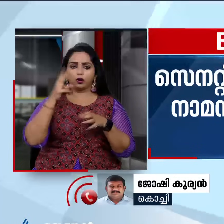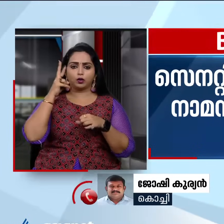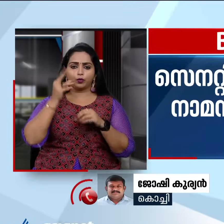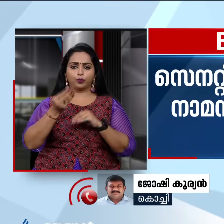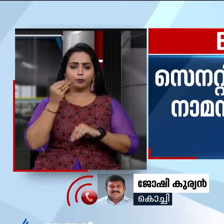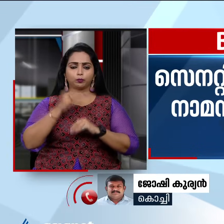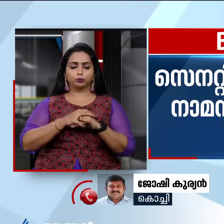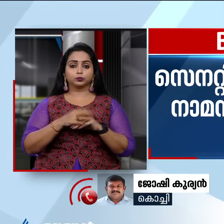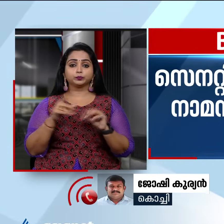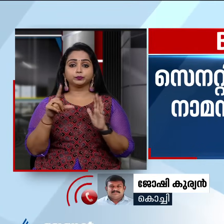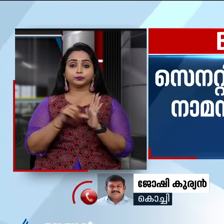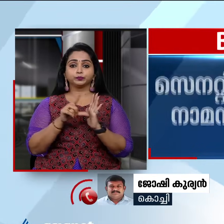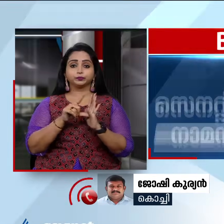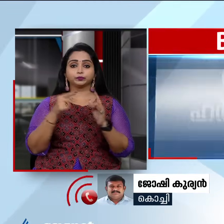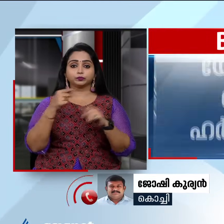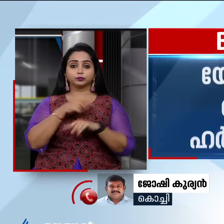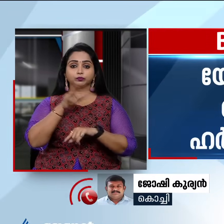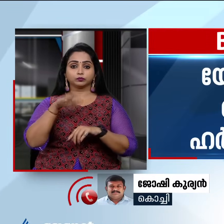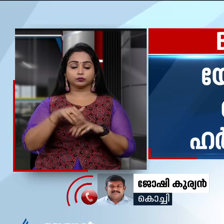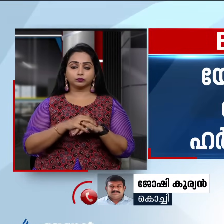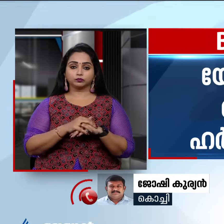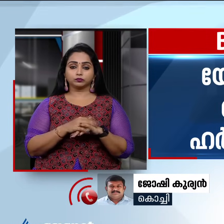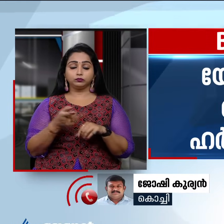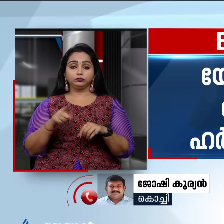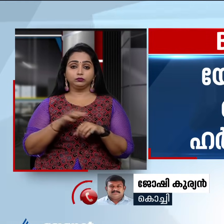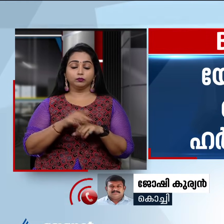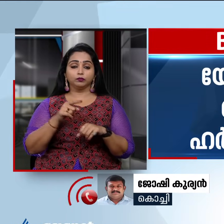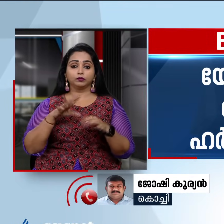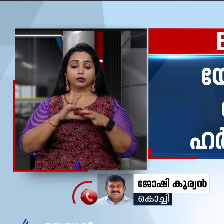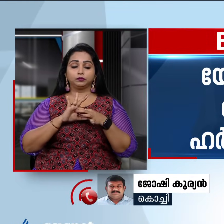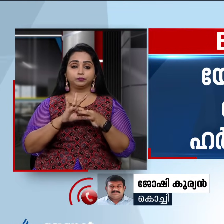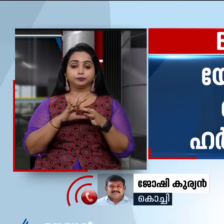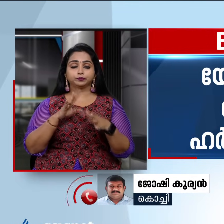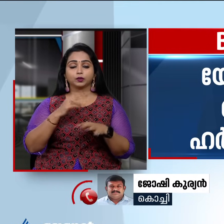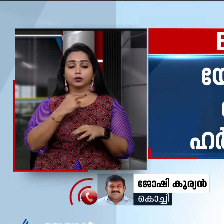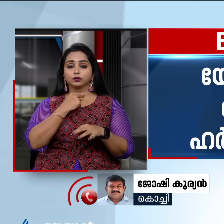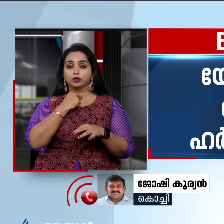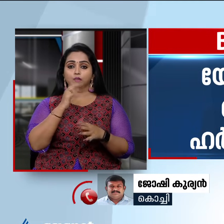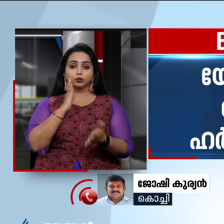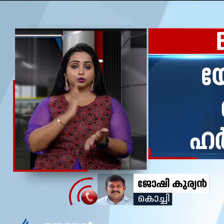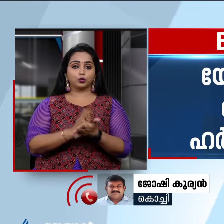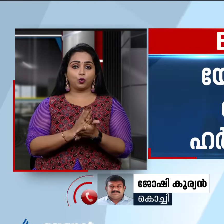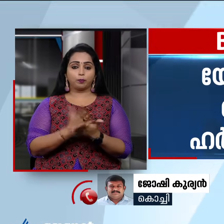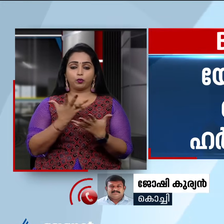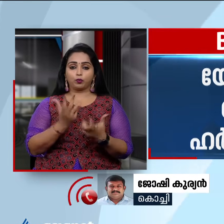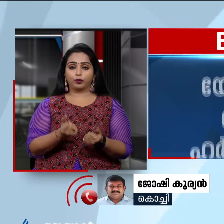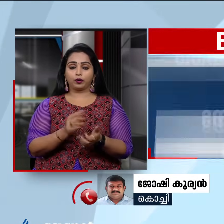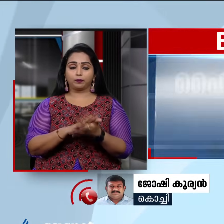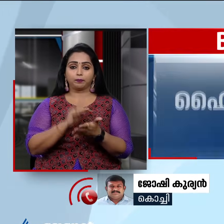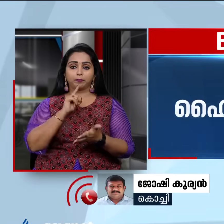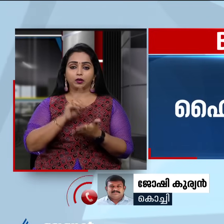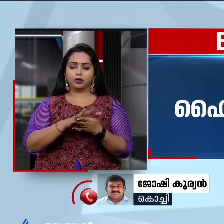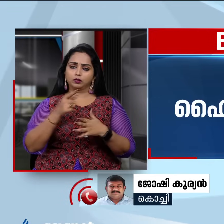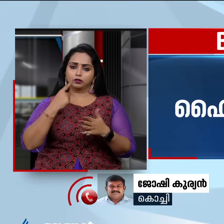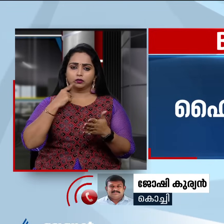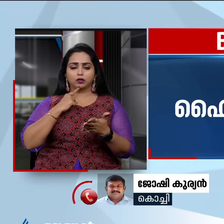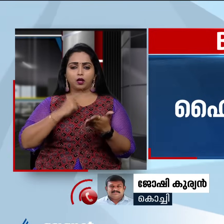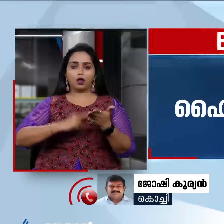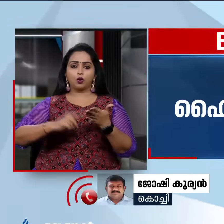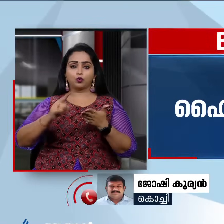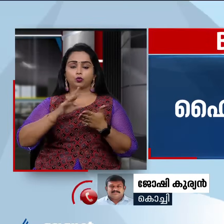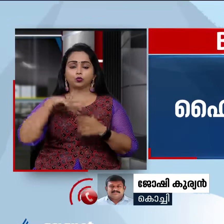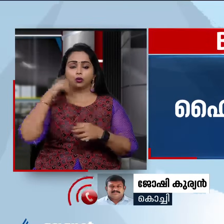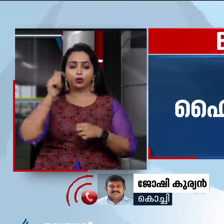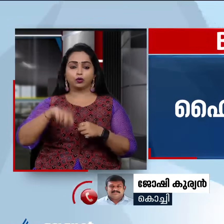ചട്ടങ്ങൾക്ക് വിരുദ്ധമാണ്. അതുകൊണ്ട് ഇക്കാര്യം സ്റ്റേ ചെയ്യണം എന്നുള്ളതായിരുന്നു അവരുടെ ആവശ്യം. ഇത് അംഗീകരിച്ചുകൊണ്ടാണ് ഇടക്കാല ഉത്തരവിലൂടെ ഈ നടപടി ഇപ്പോൾ